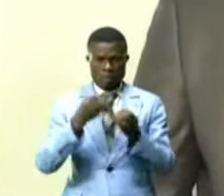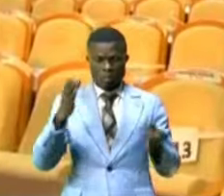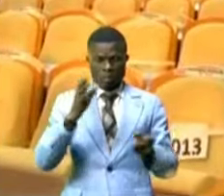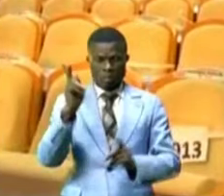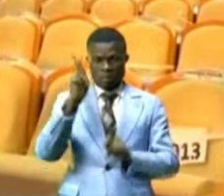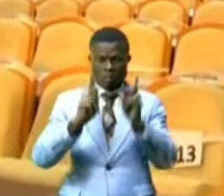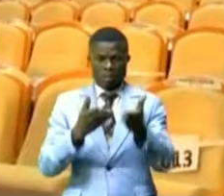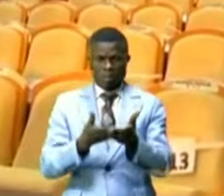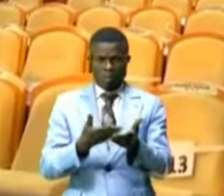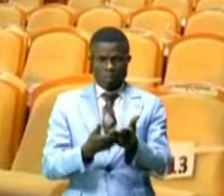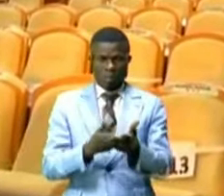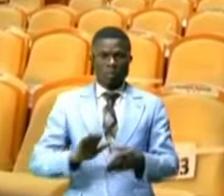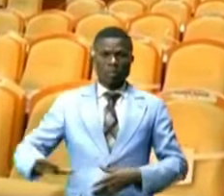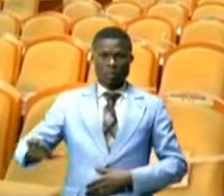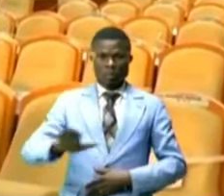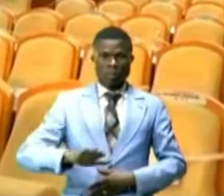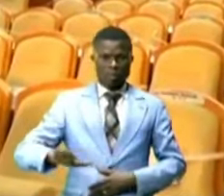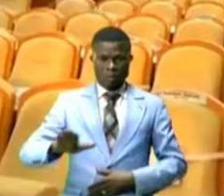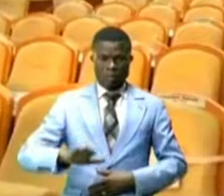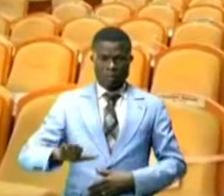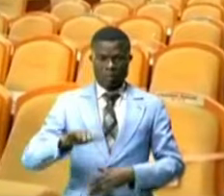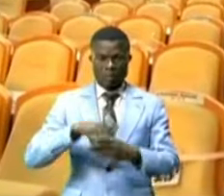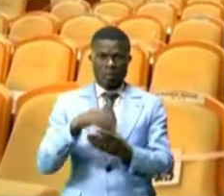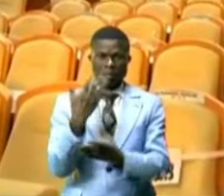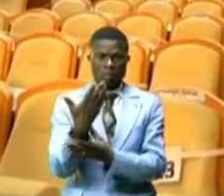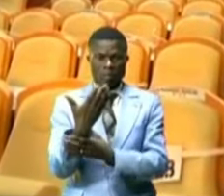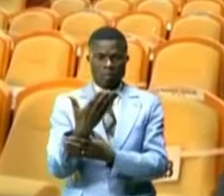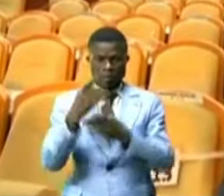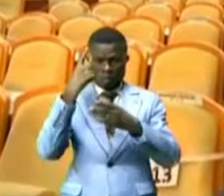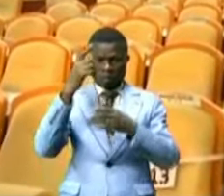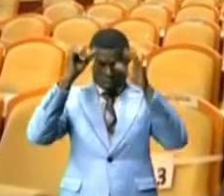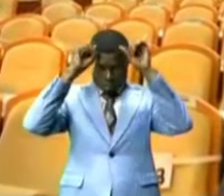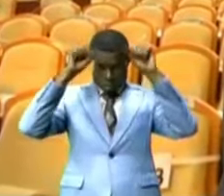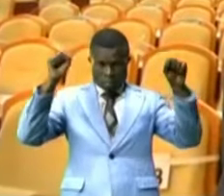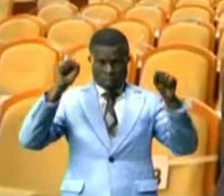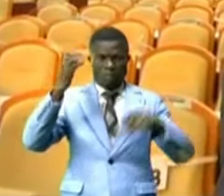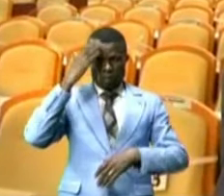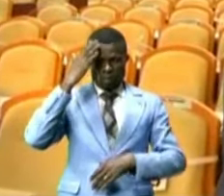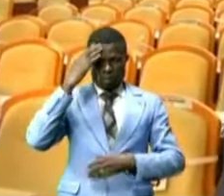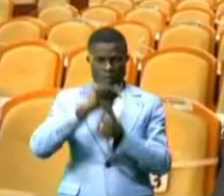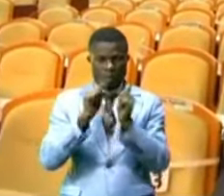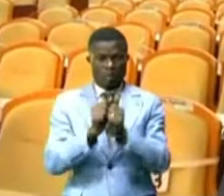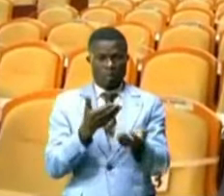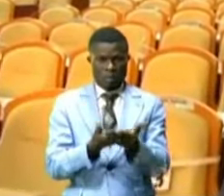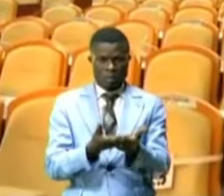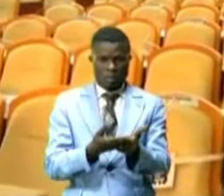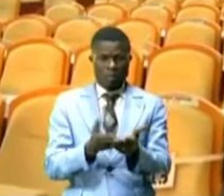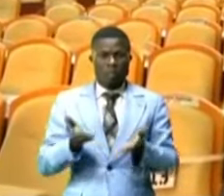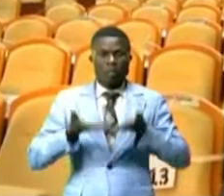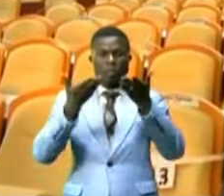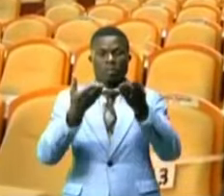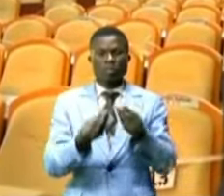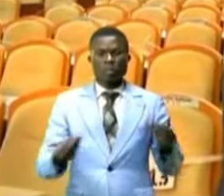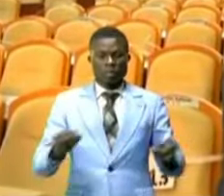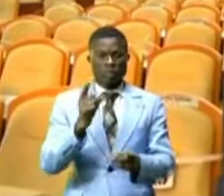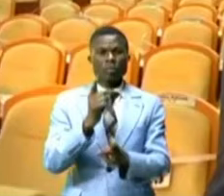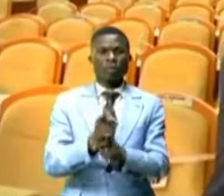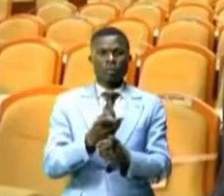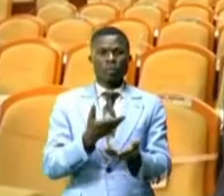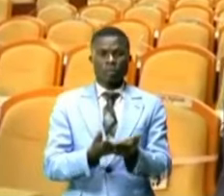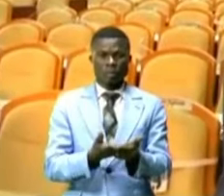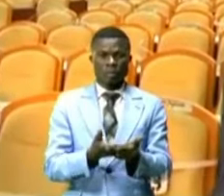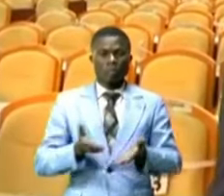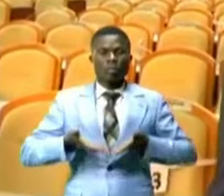effectivement. Le pays est entre les mains d'un président qui connaît les problèmes et qui propose des solutions concrètes.